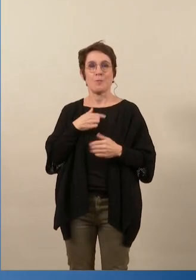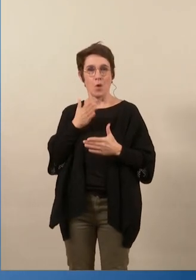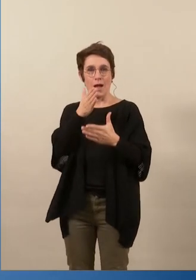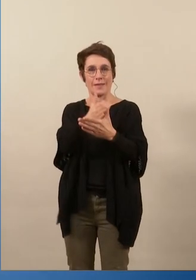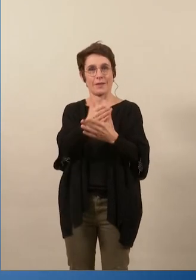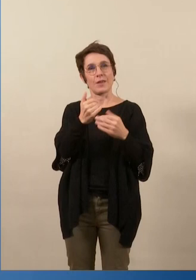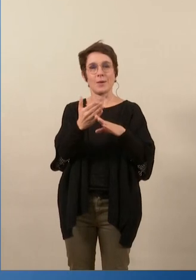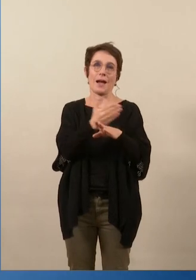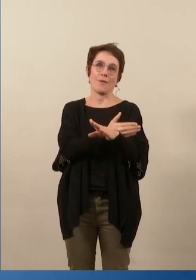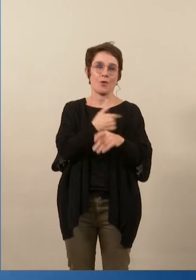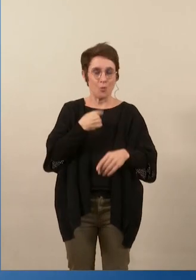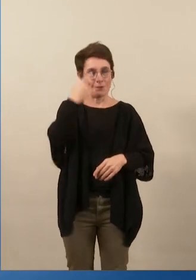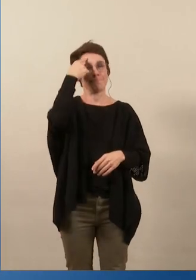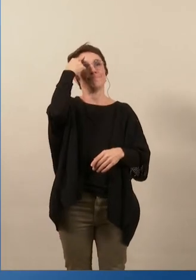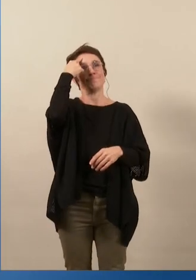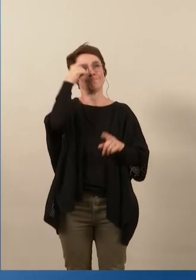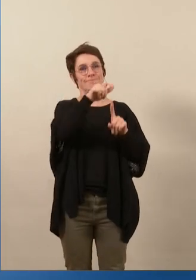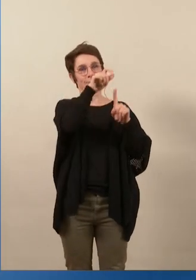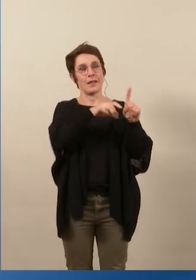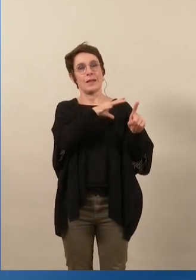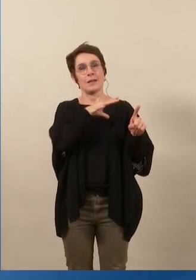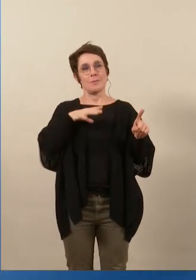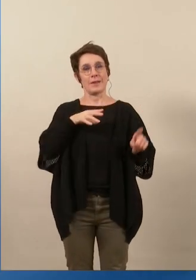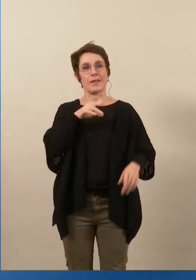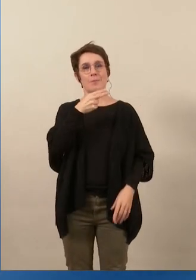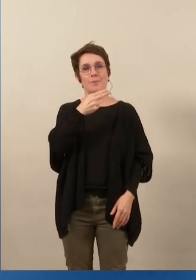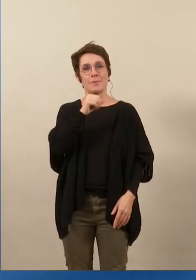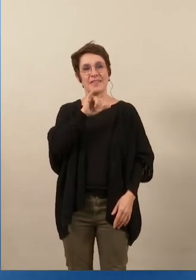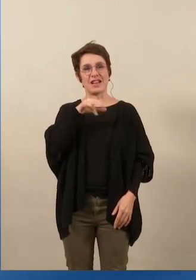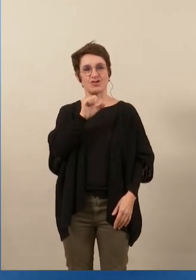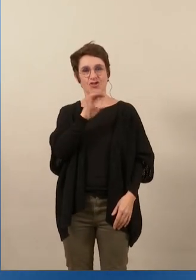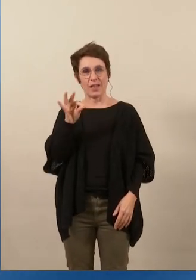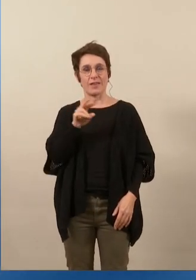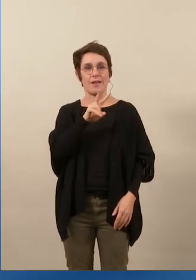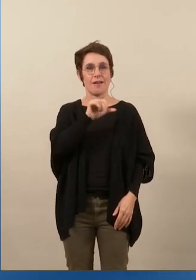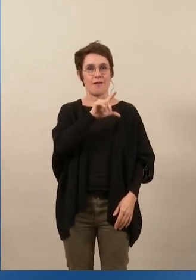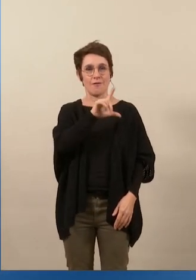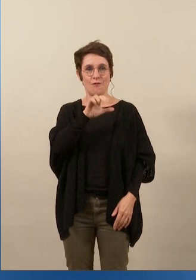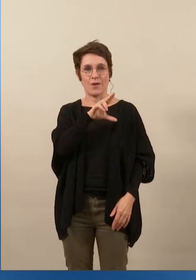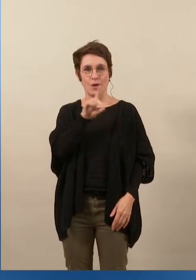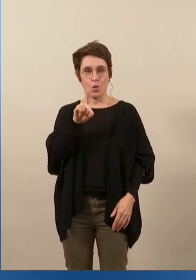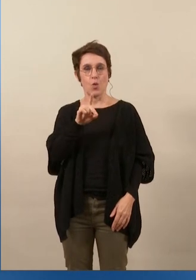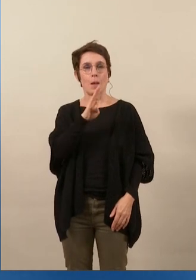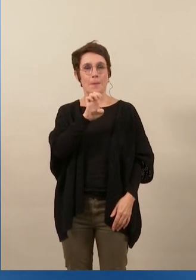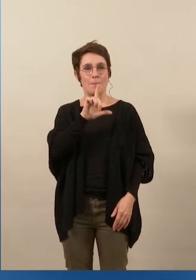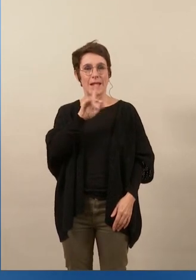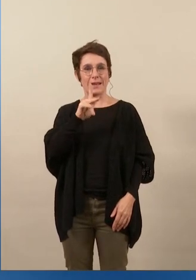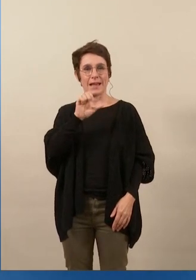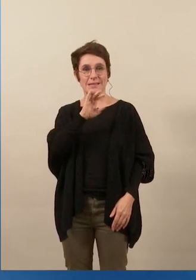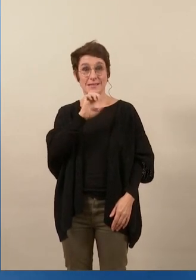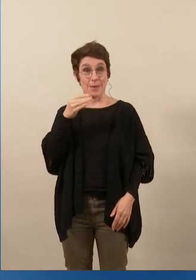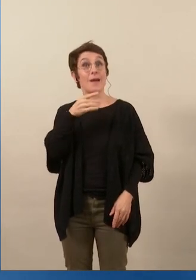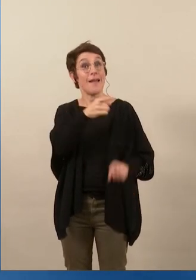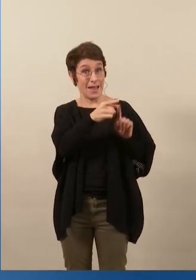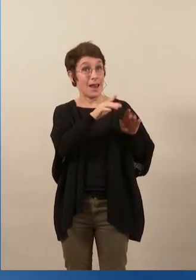pensée pour najade Valot belcassen qui est à l'origine de l'obligation de présenter ce rapport égalité femme homme en conseil municipal en